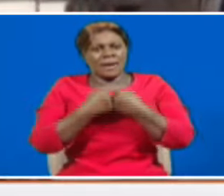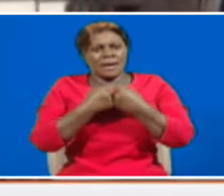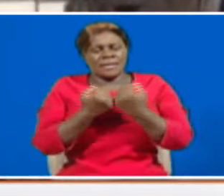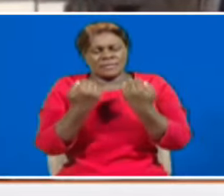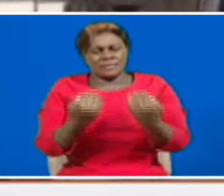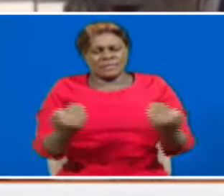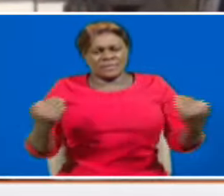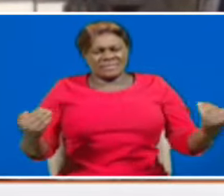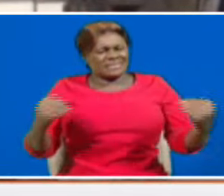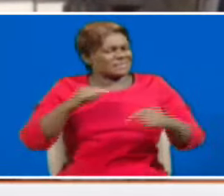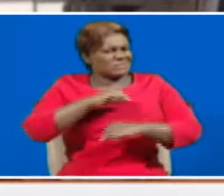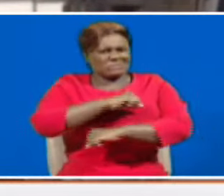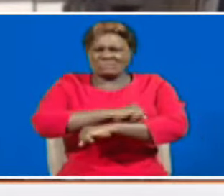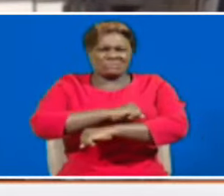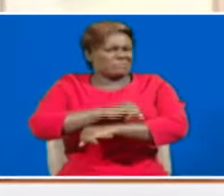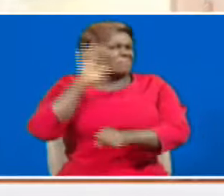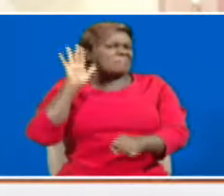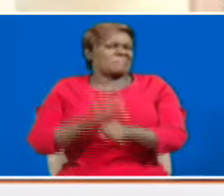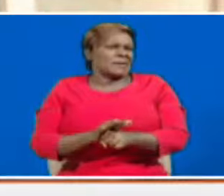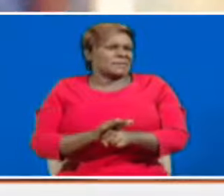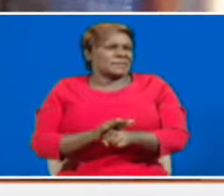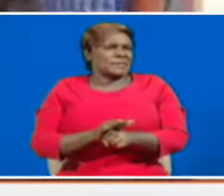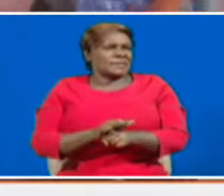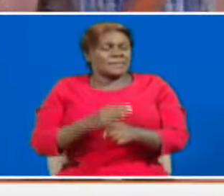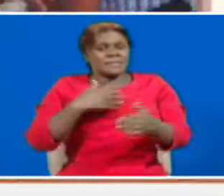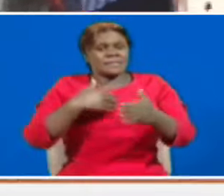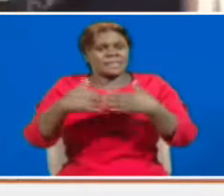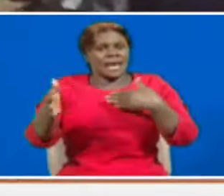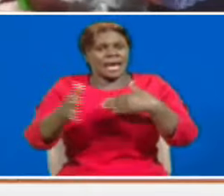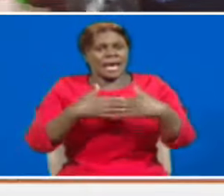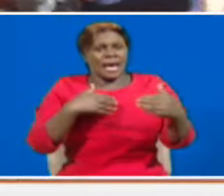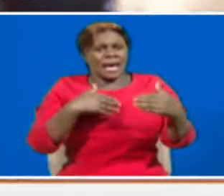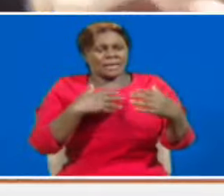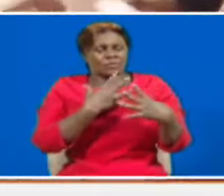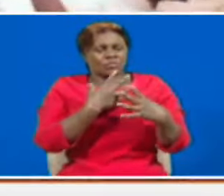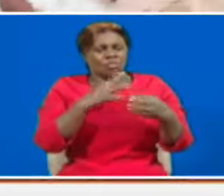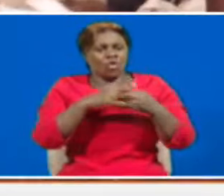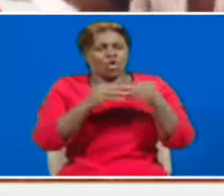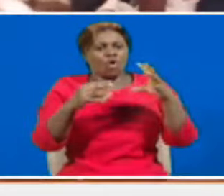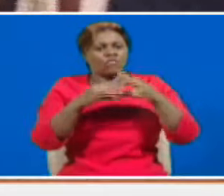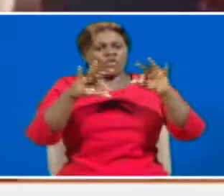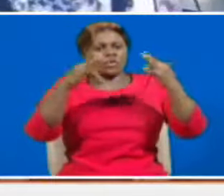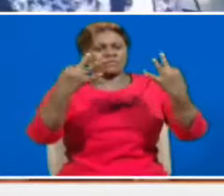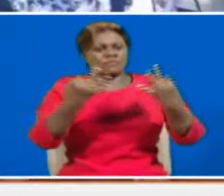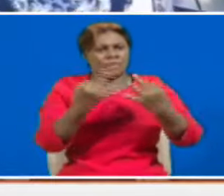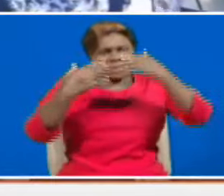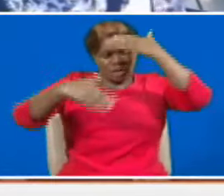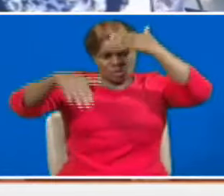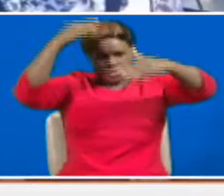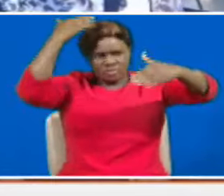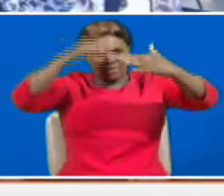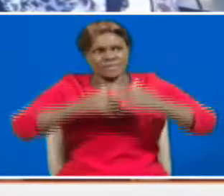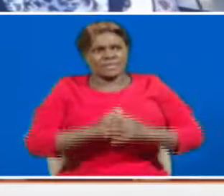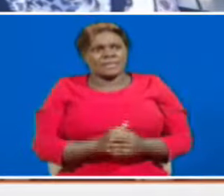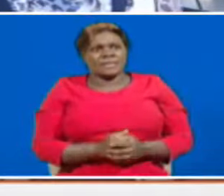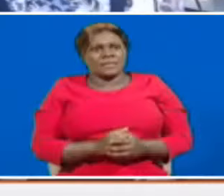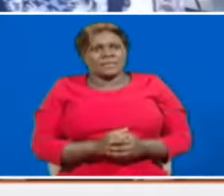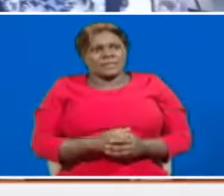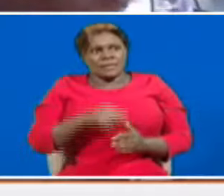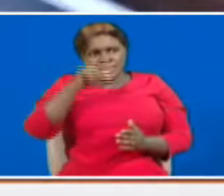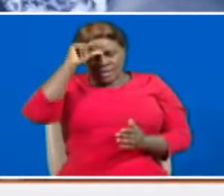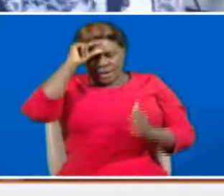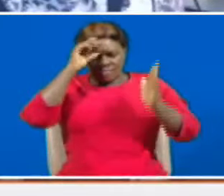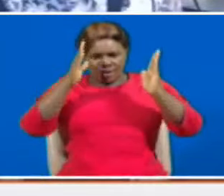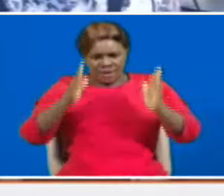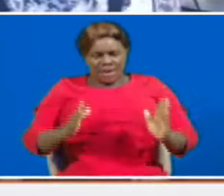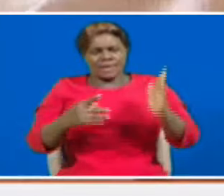shule zimekuwa nyingi. Kama ishara ya kuomboleza pamoja na familia za wanafunzi wa chuo kikuu cha Kenyatta, gavana wa